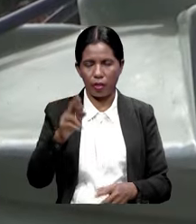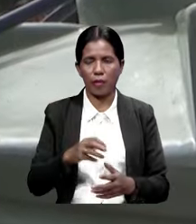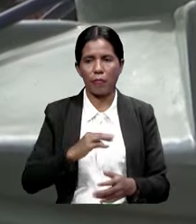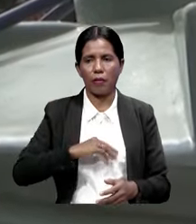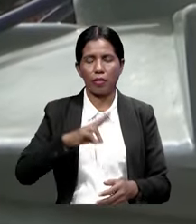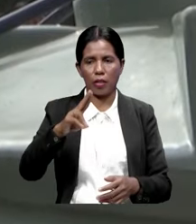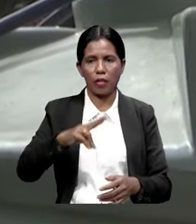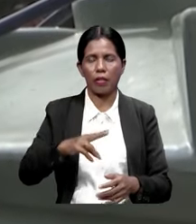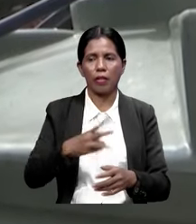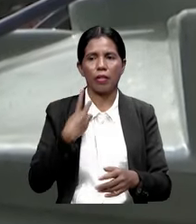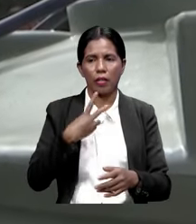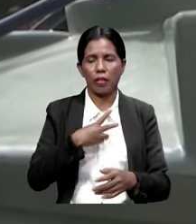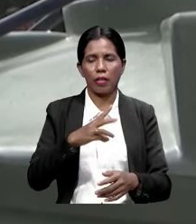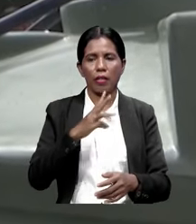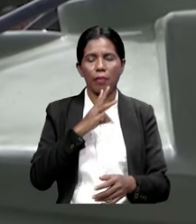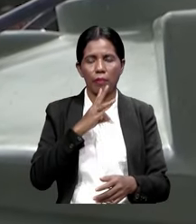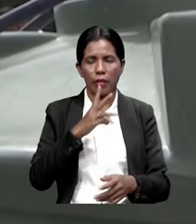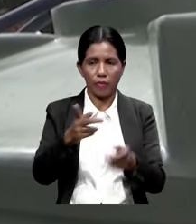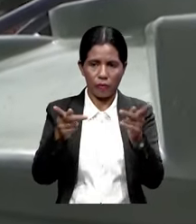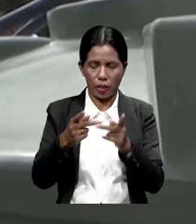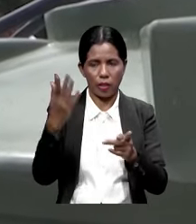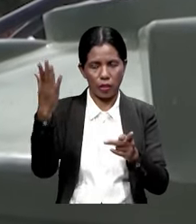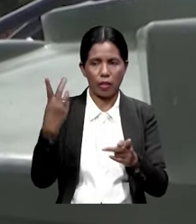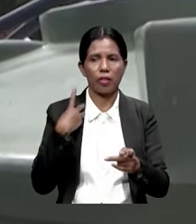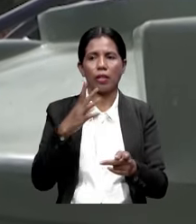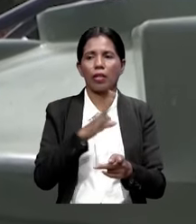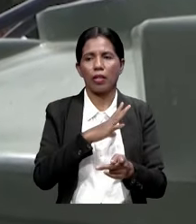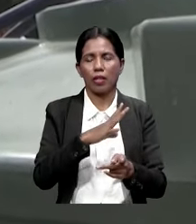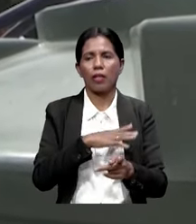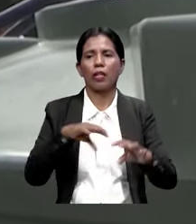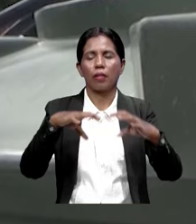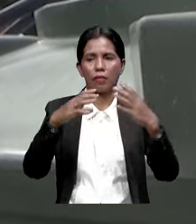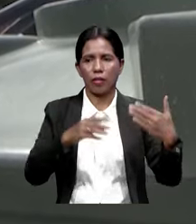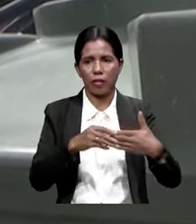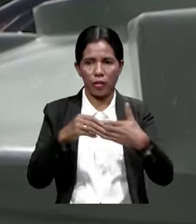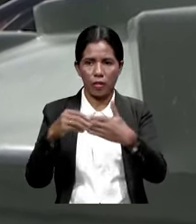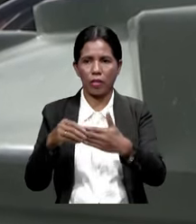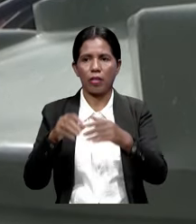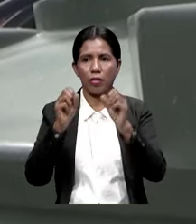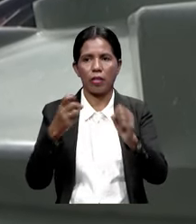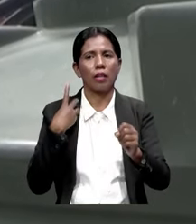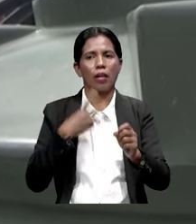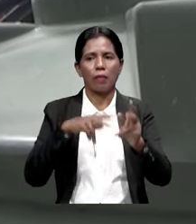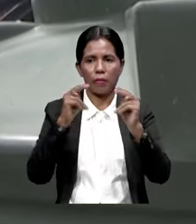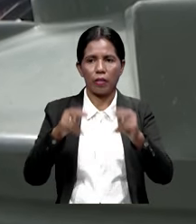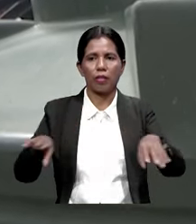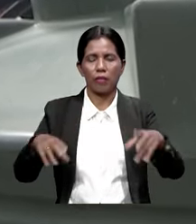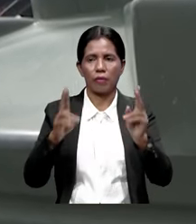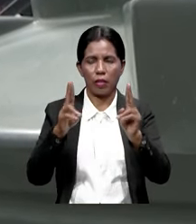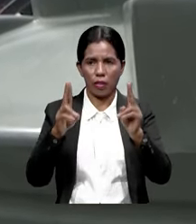internere rekursi si hene ba ite bomba ide hene ba. Ita heinde para komisan organizador atu ami persis estribi so